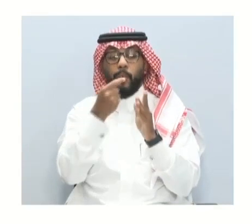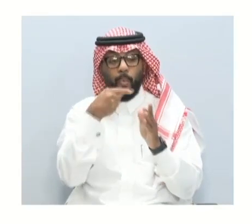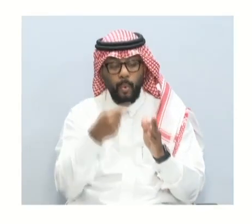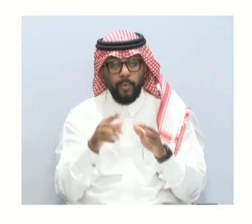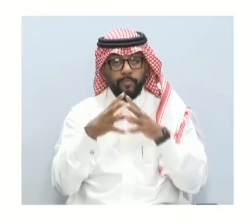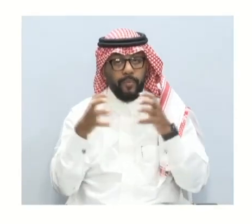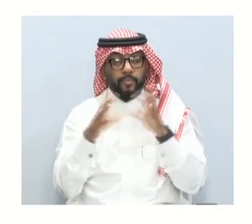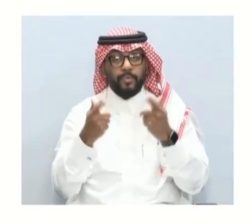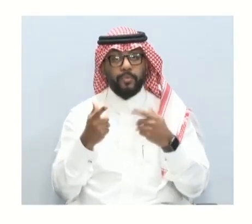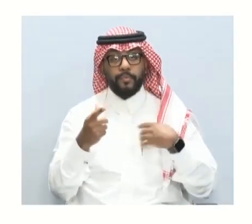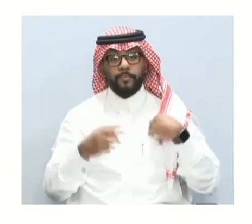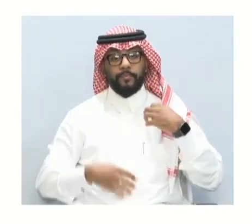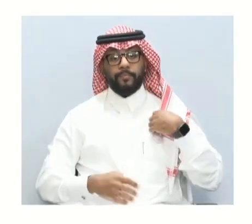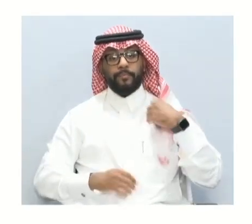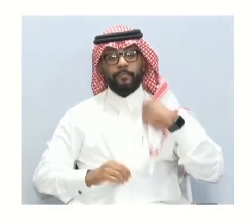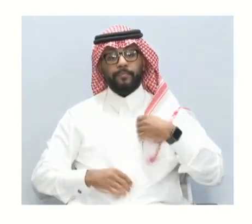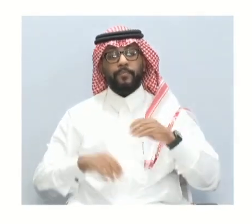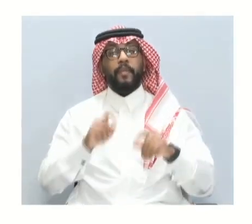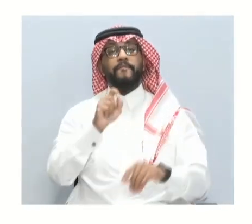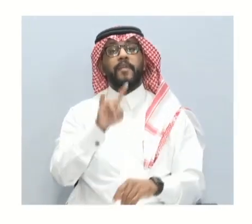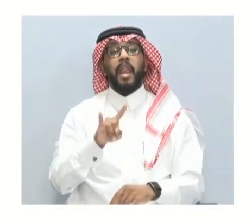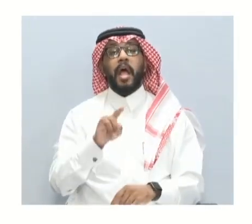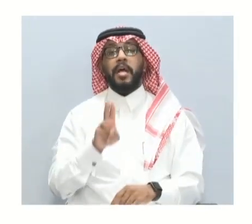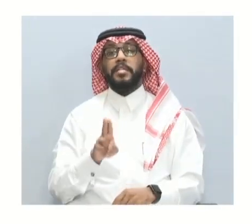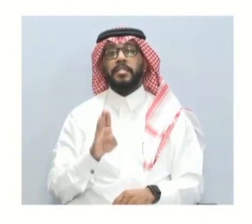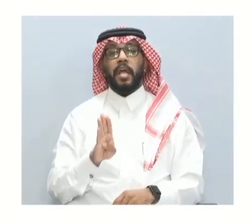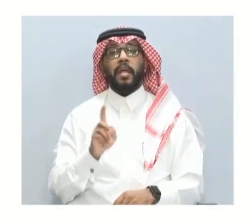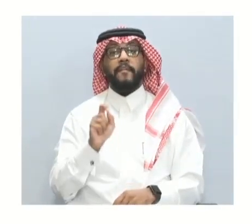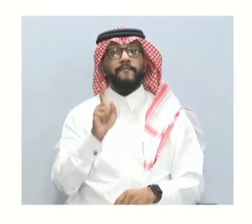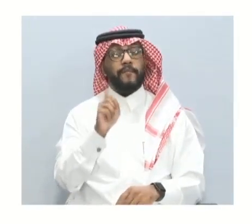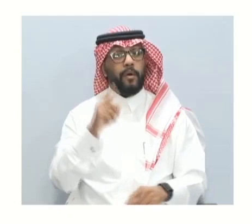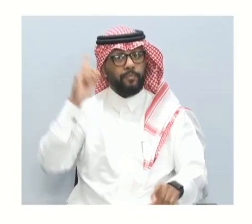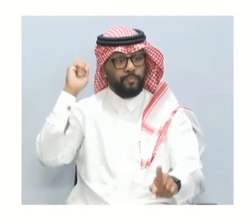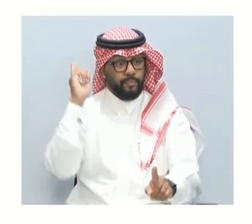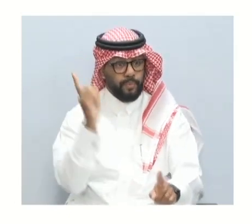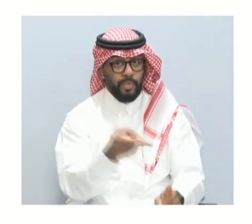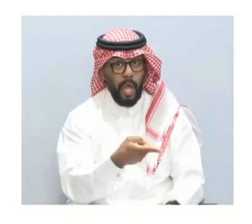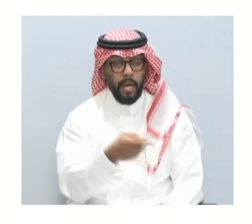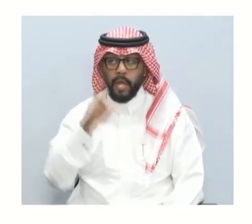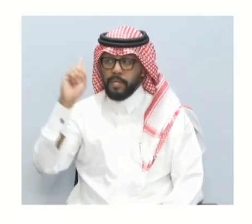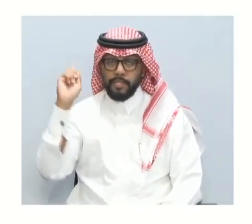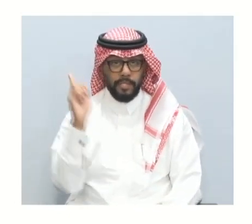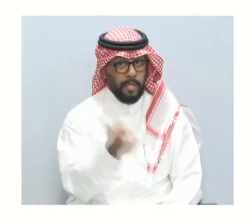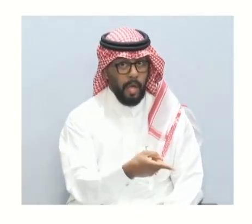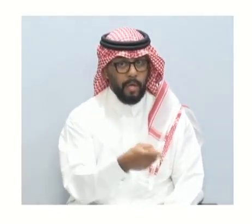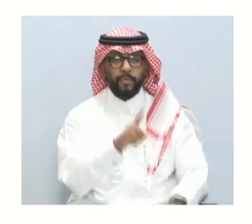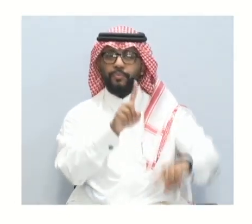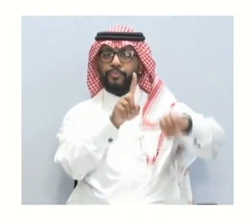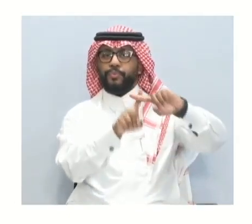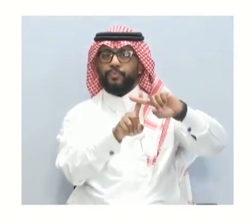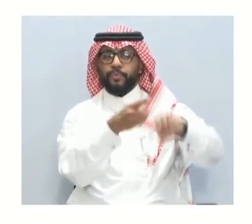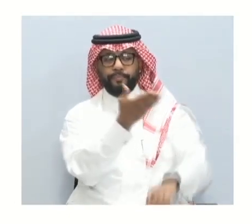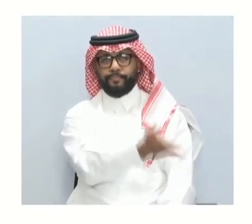ايش قال بعدها فلا تكفر فبين الله بصريح الامر انه كفر انه